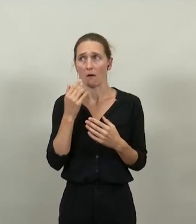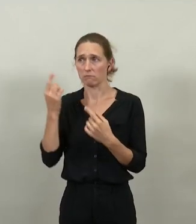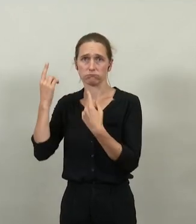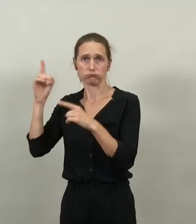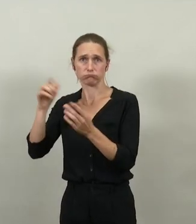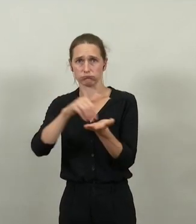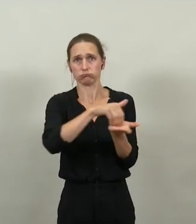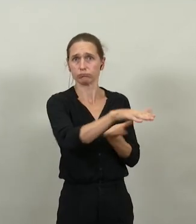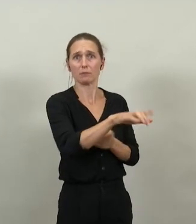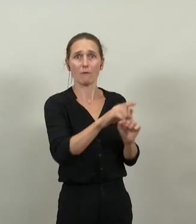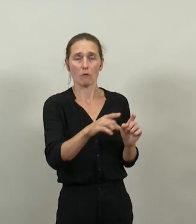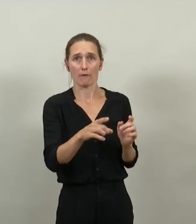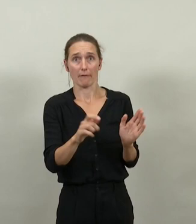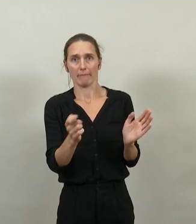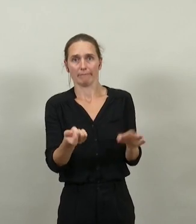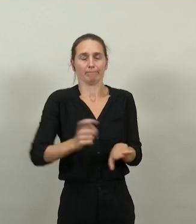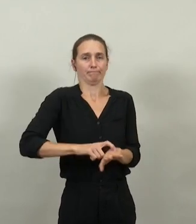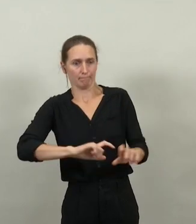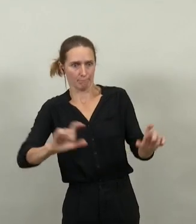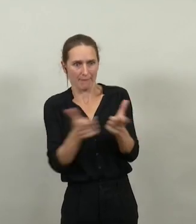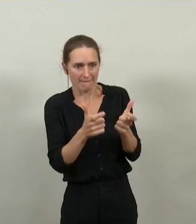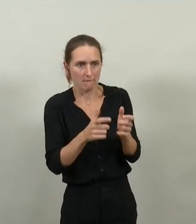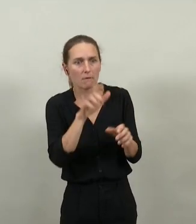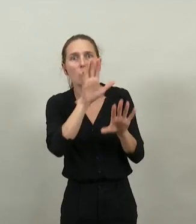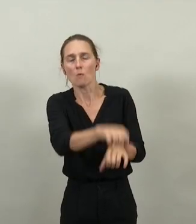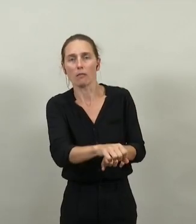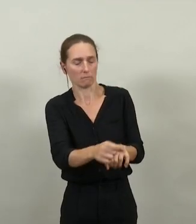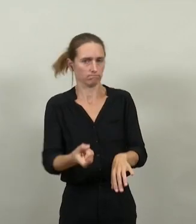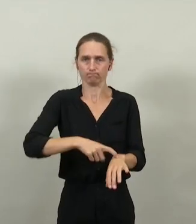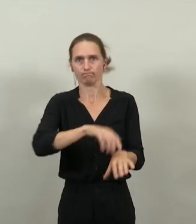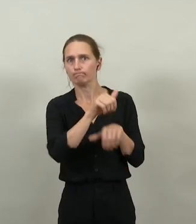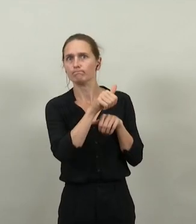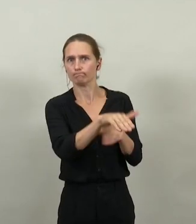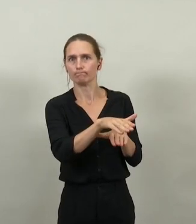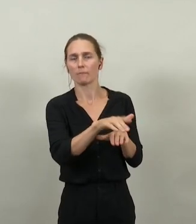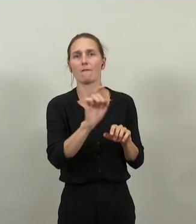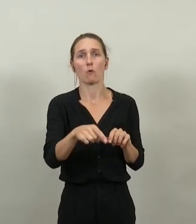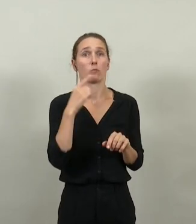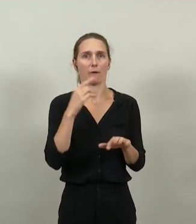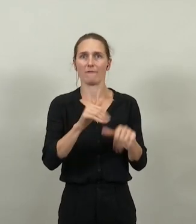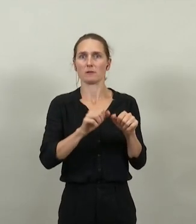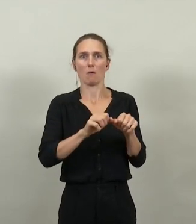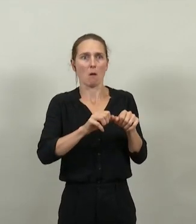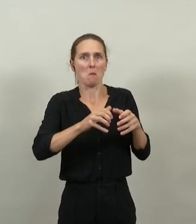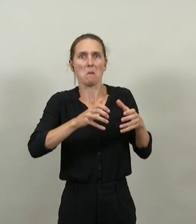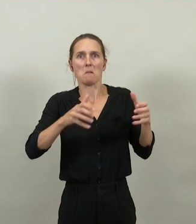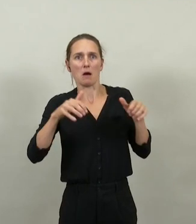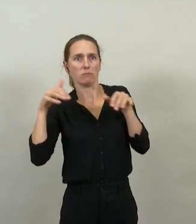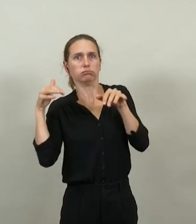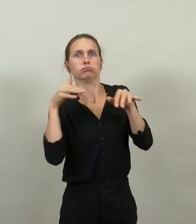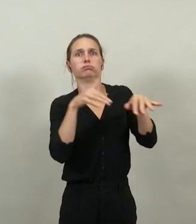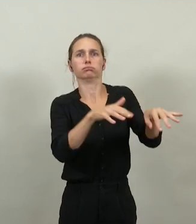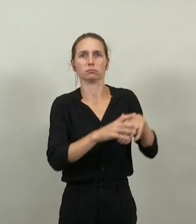sitôt les premières installations c'est là qu'il faut agir pour éviter que le nombre d'occupants ne se multiplie et que le phénomène